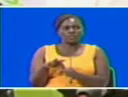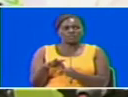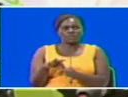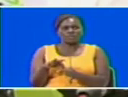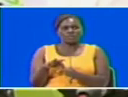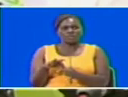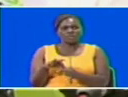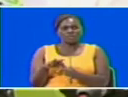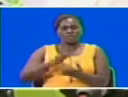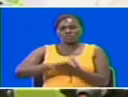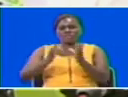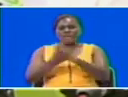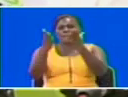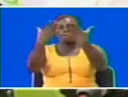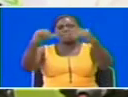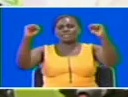to become president of Kenya.